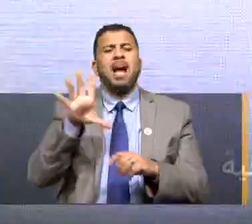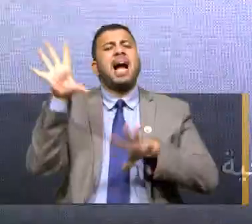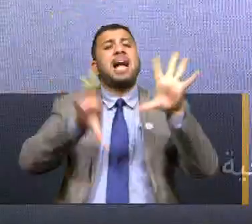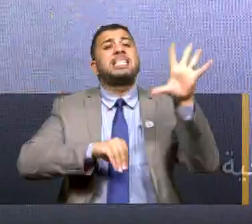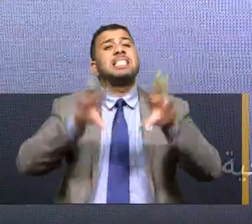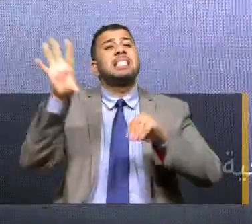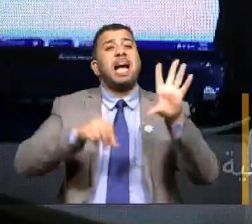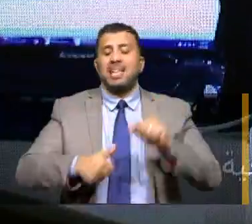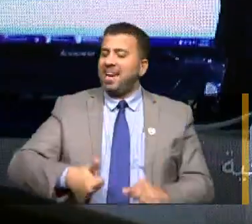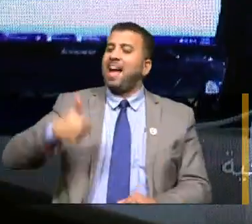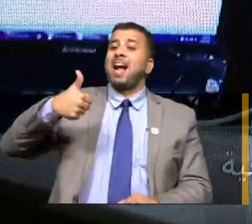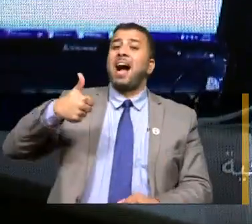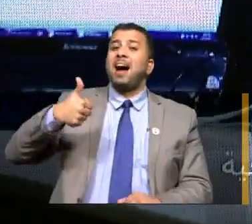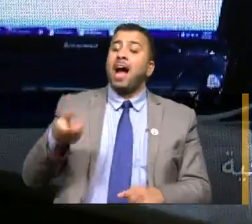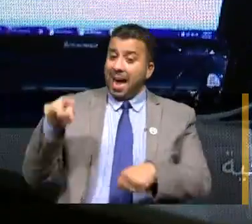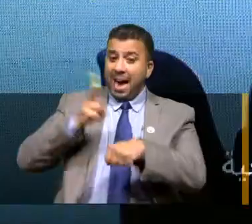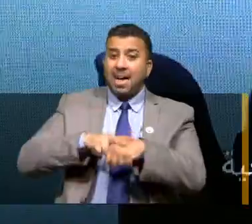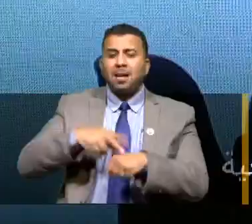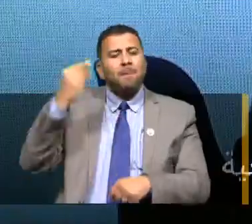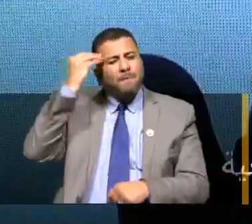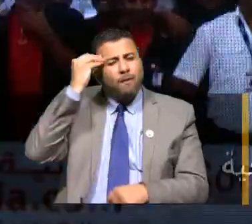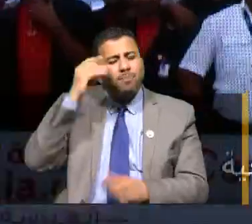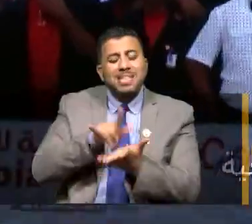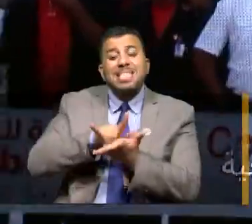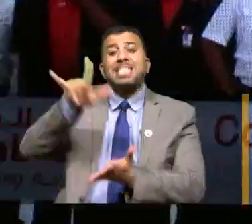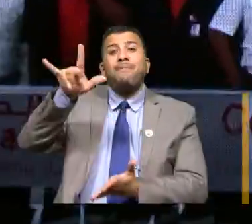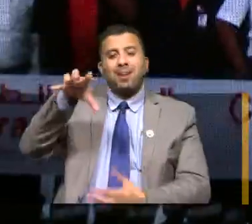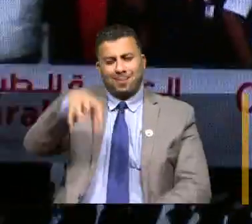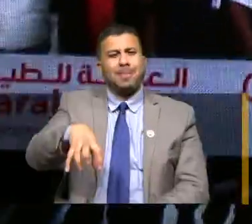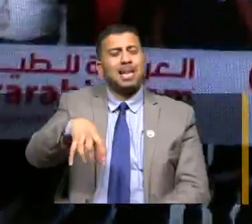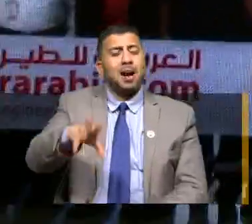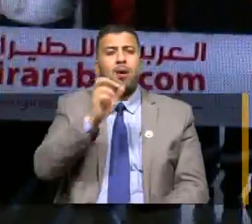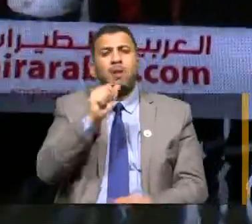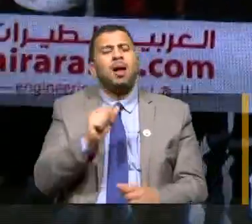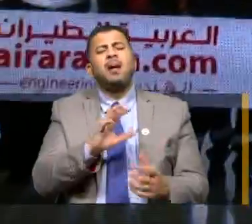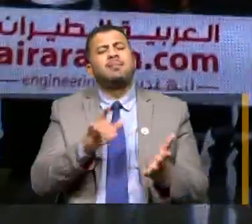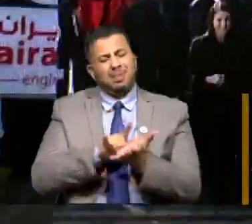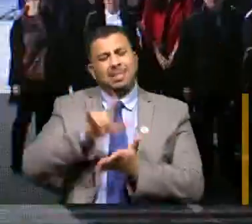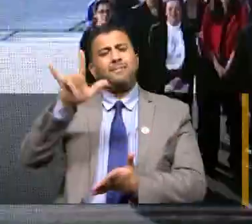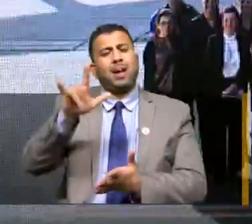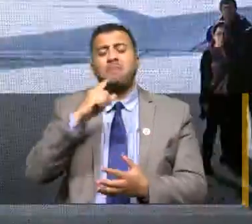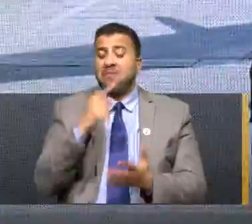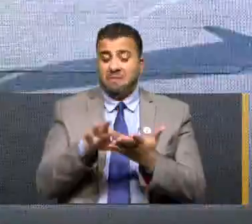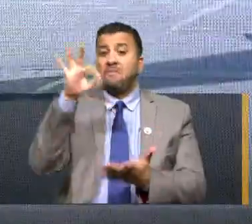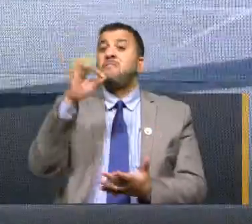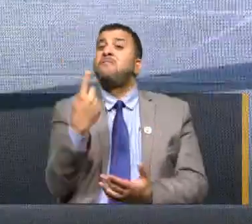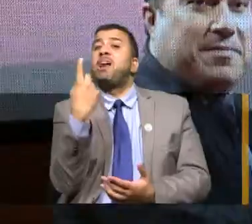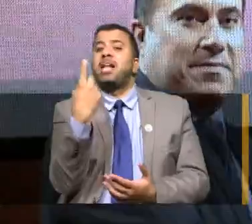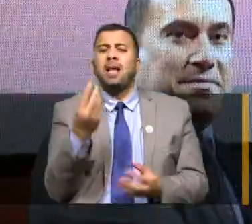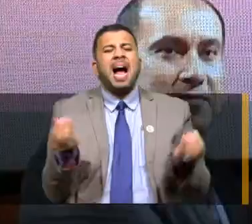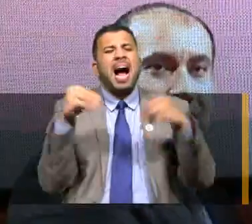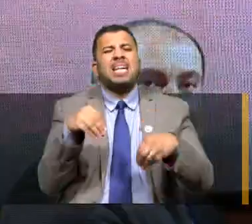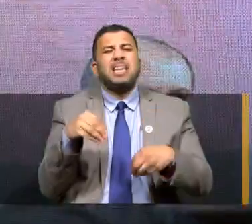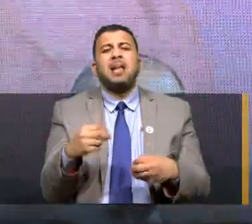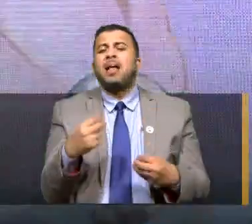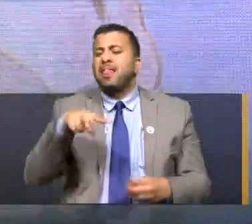نجاح عبر إعادة ابتكار مفهوم السفر الجوي في المنطقة وتوفير تجربة سفر فريدة لأكثر من